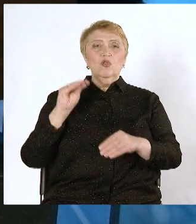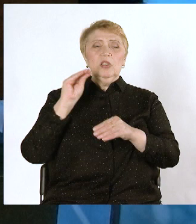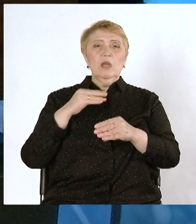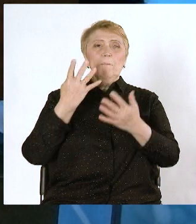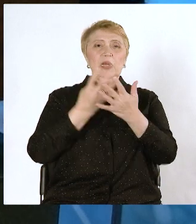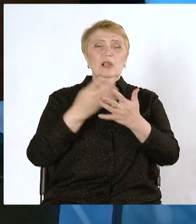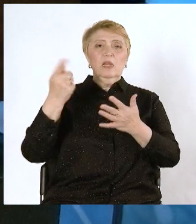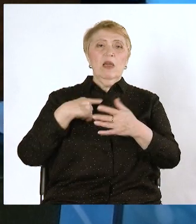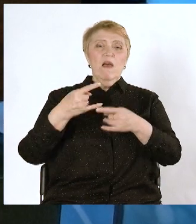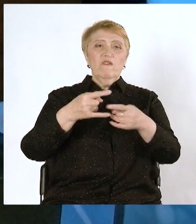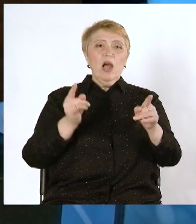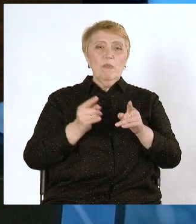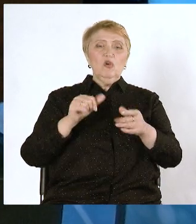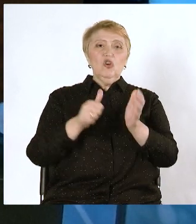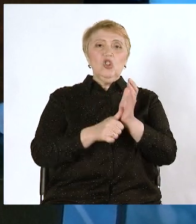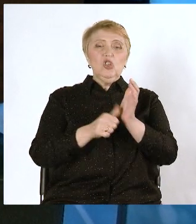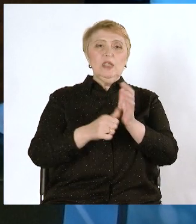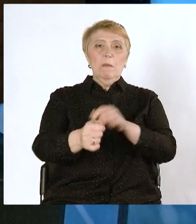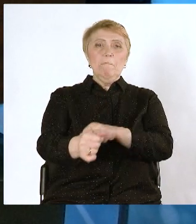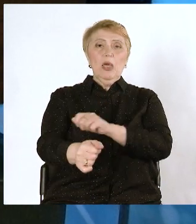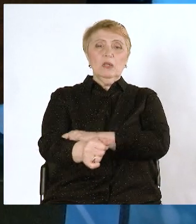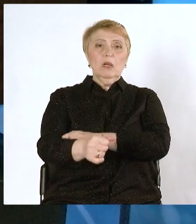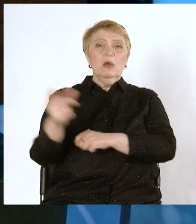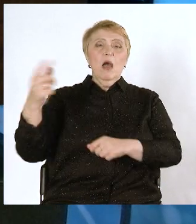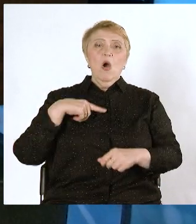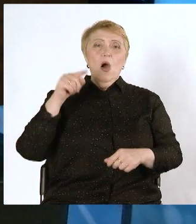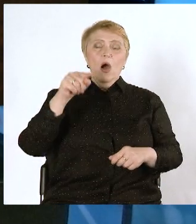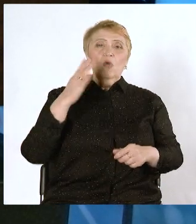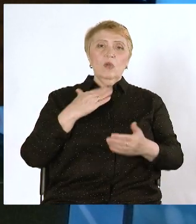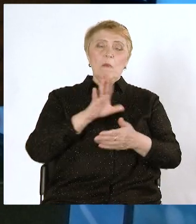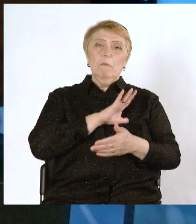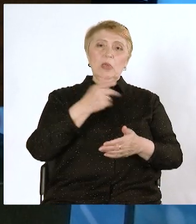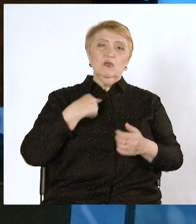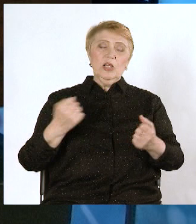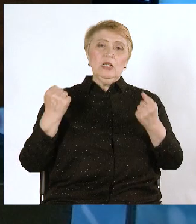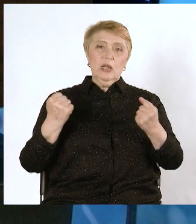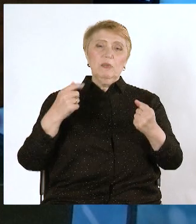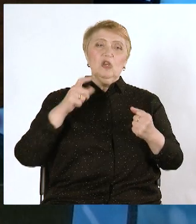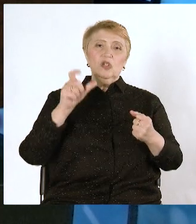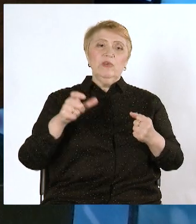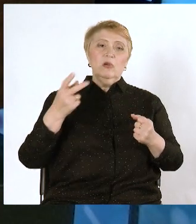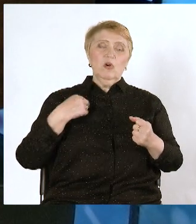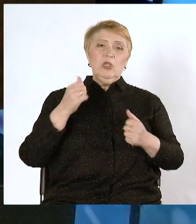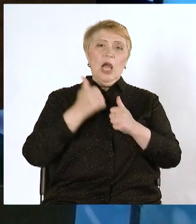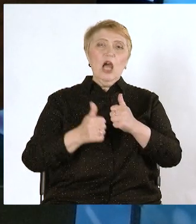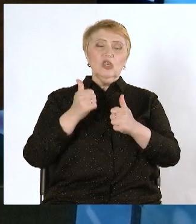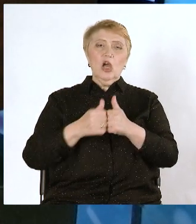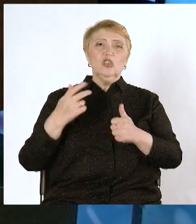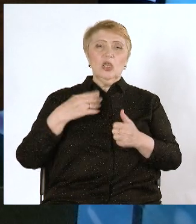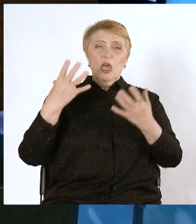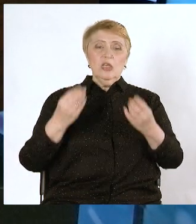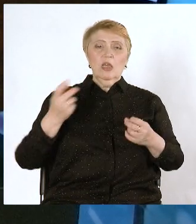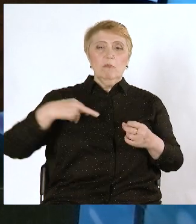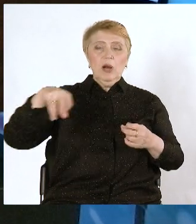метров буквально до а он такой физически крепкий был человек то он проходил в день 10 километров по своей камере вот по этой это